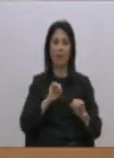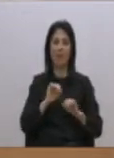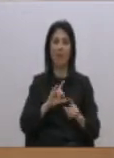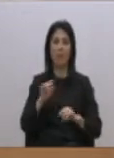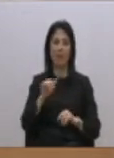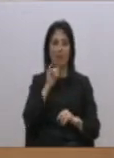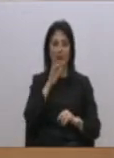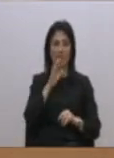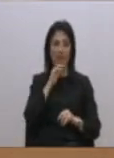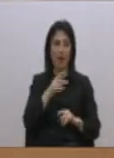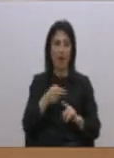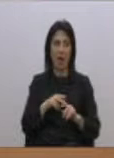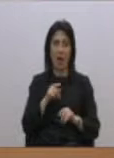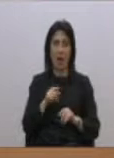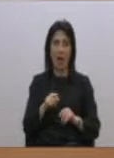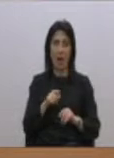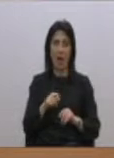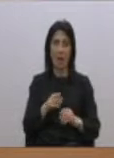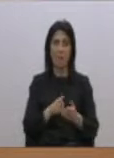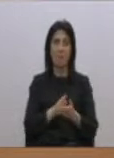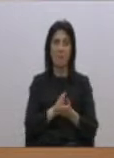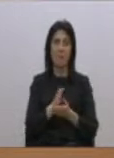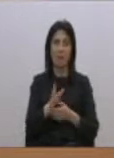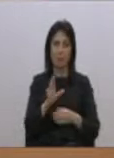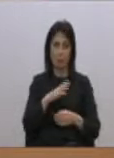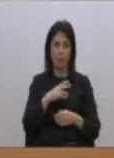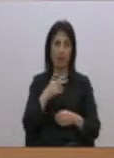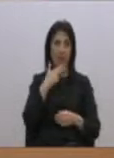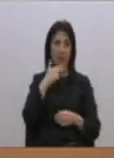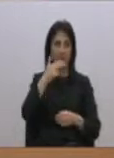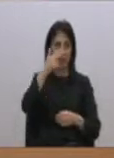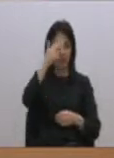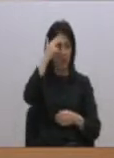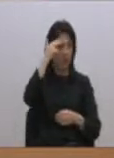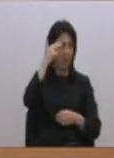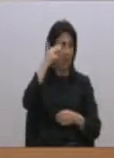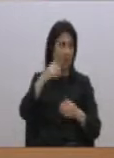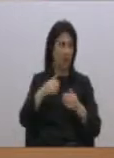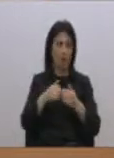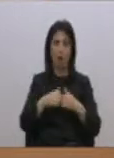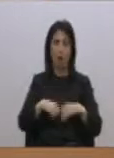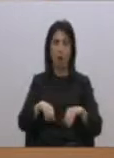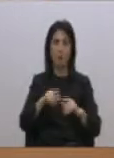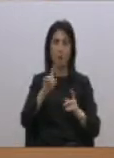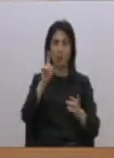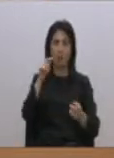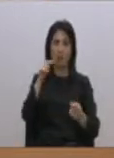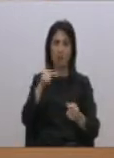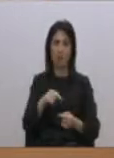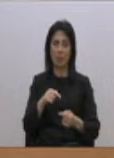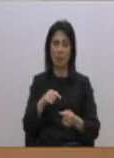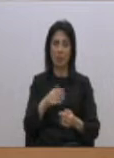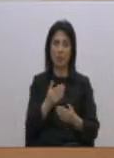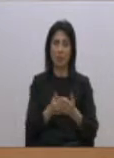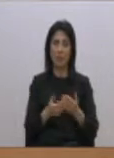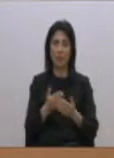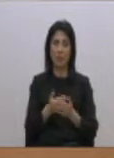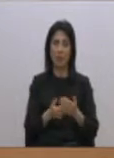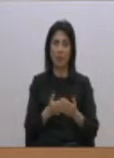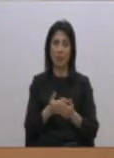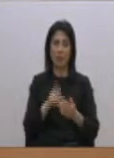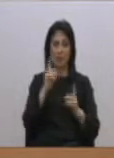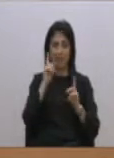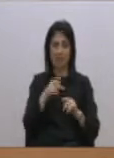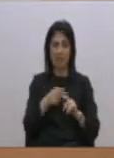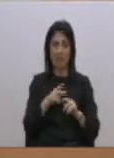spui. Am mi martule baza ziro, vaneci sa comisii dan, și se va misi recomandația, i si